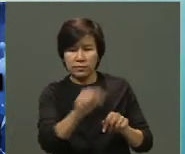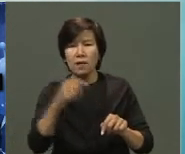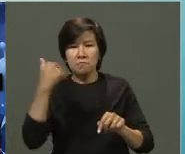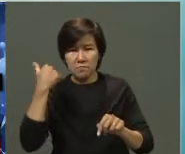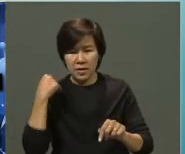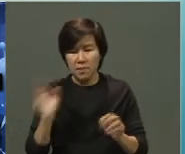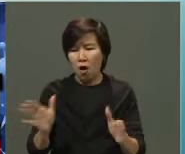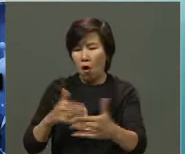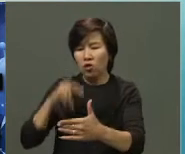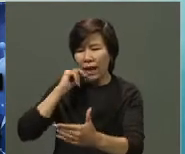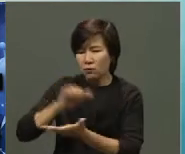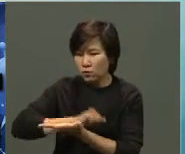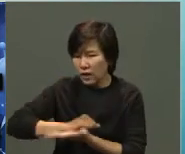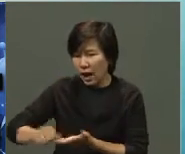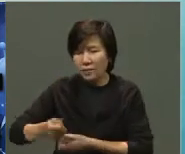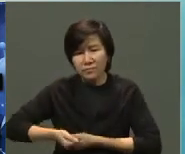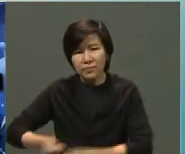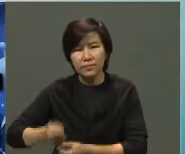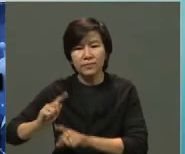ตารางเมตรต่อคนและห้ามร่วมโต๊ะกับกลุ่มอื่นไปกันก็อยู่ในโต๊ะลุ่มเดียวกันกลุ่มเดียวกันนะครับแล้วก็เหมือนคิดมีพื้นที่อย่างที่ว่าที่สำคัญพนักงานต้องสวมหน้ากากถ้าหน้ากากอนามัยตลอดเวลาบริการจุดล้างมือให้เพียงพอทำความสะอาดห้องสุขาพื้นผิวสัมผัสร่วมบ่อยๆก็คือ5